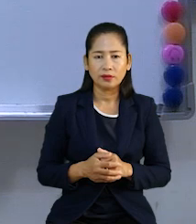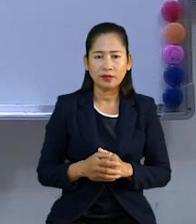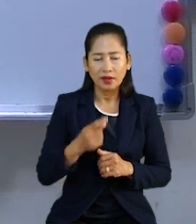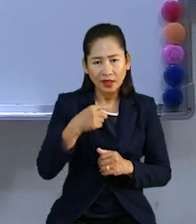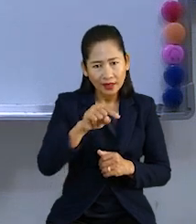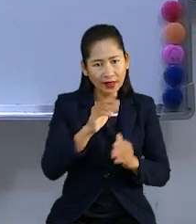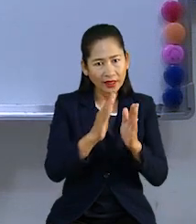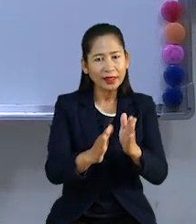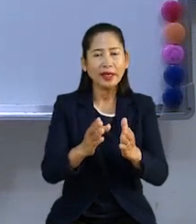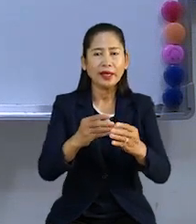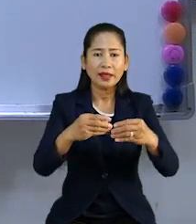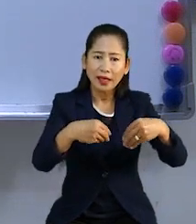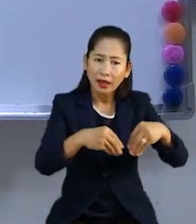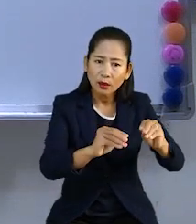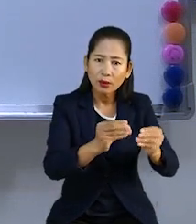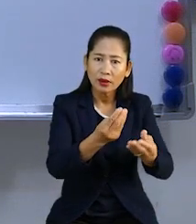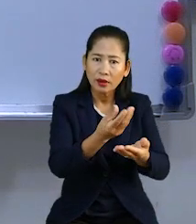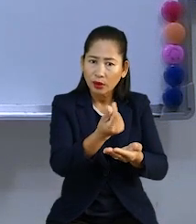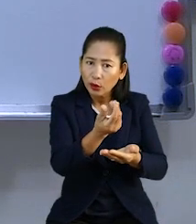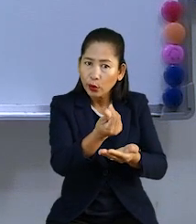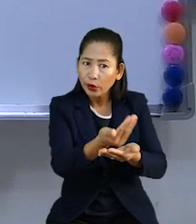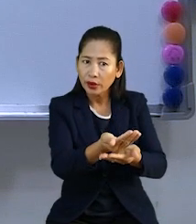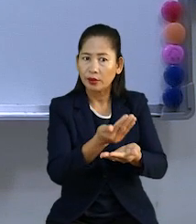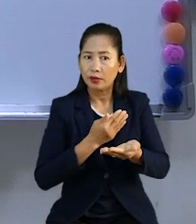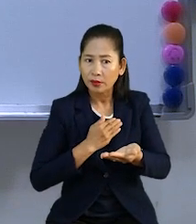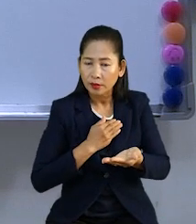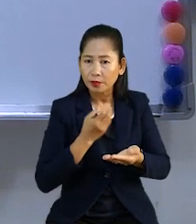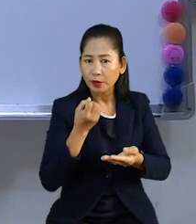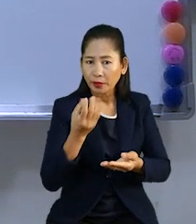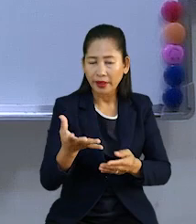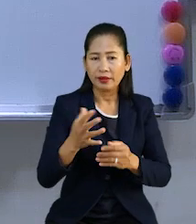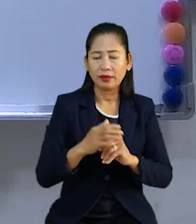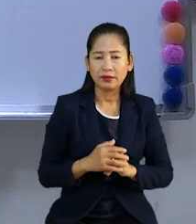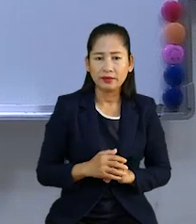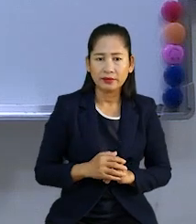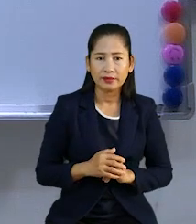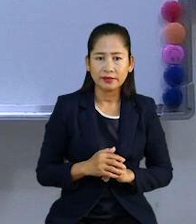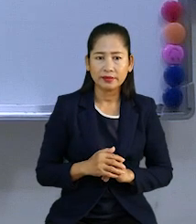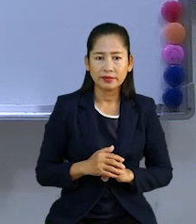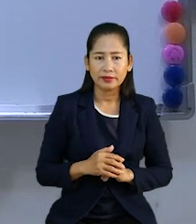ta nẹ lụa áp nâng áp ra ai dương phần màn nà con á